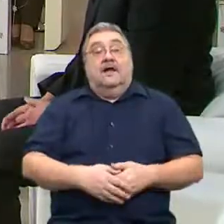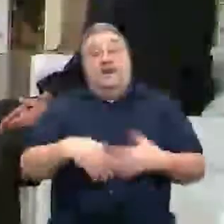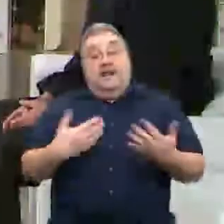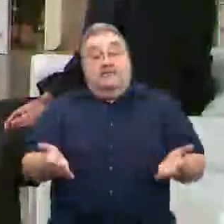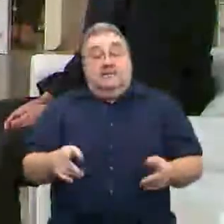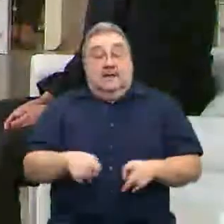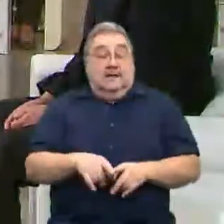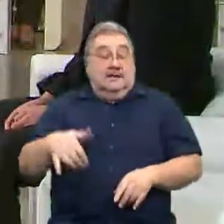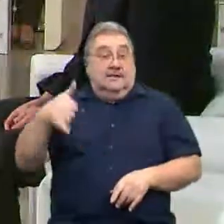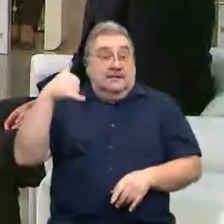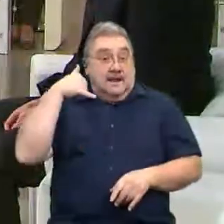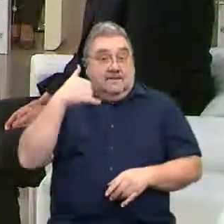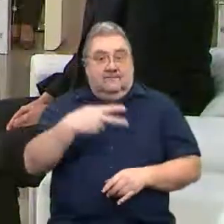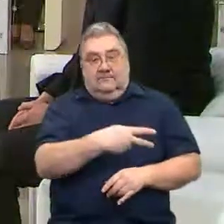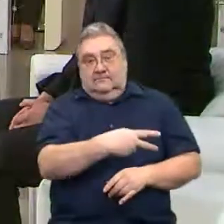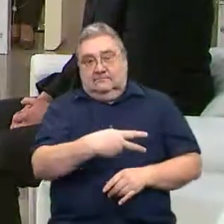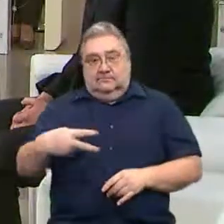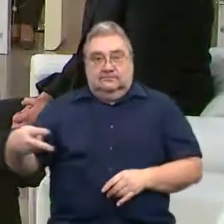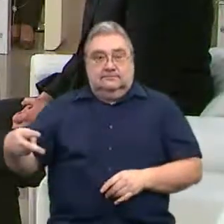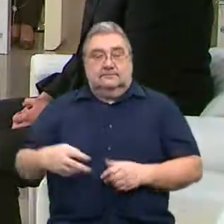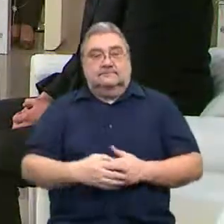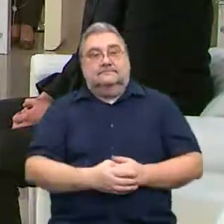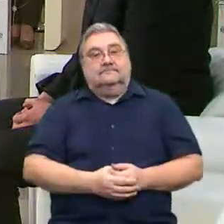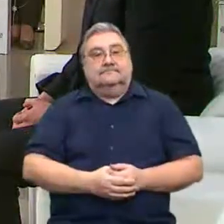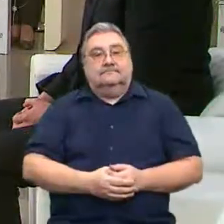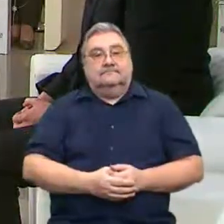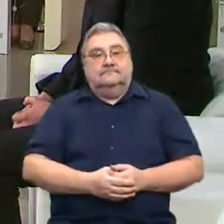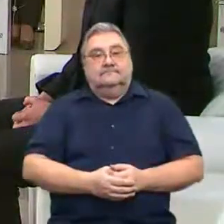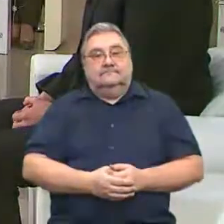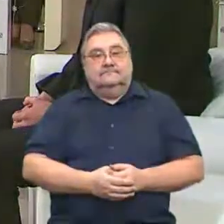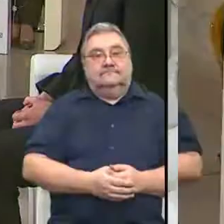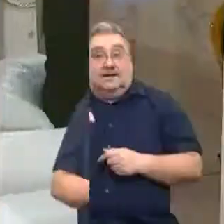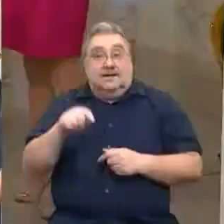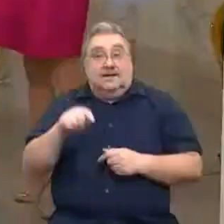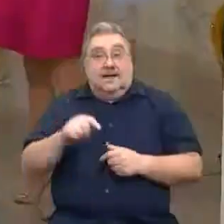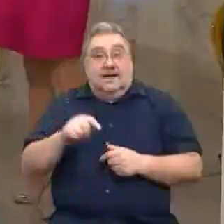ostrava.samadoma@českatelevize.cz anebo volejte 596 113 335.